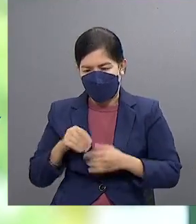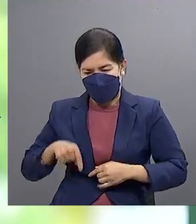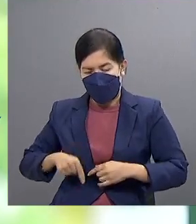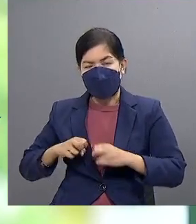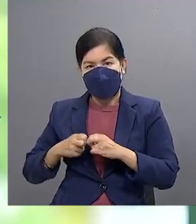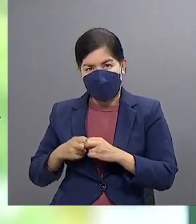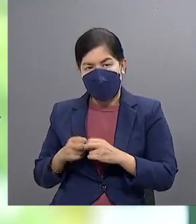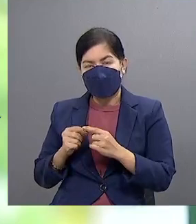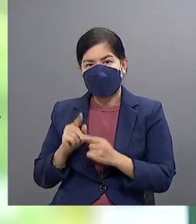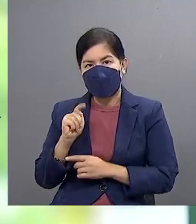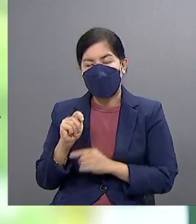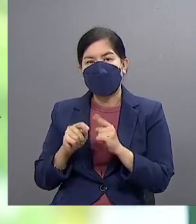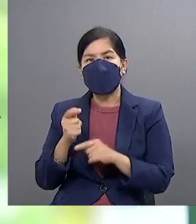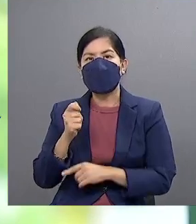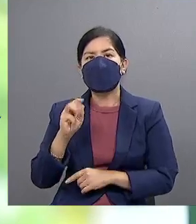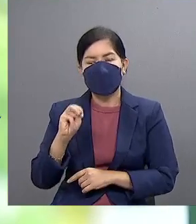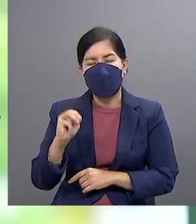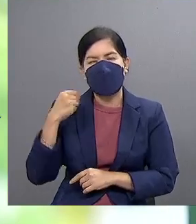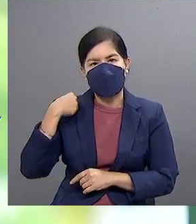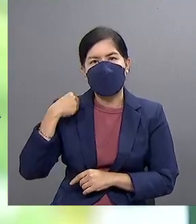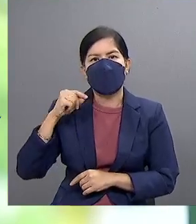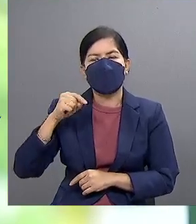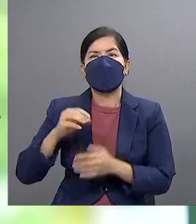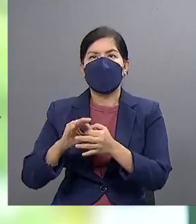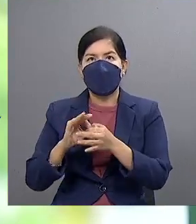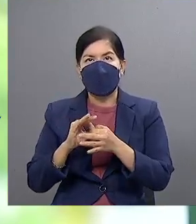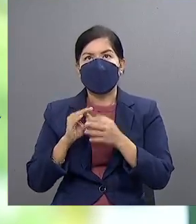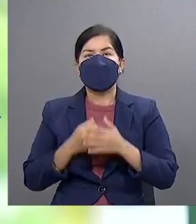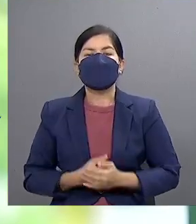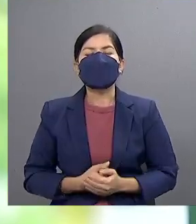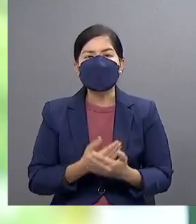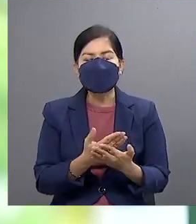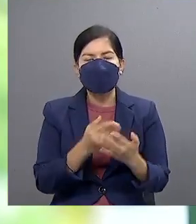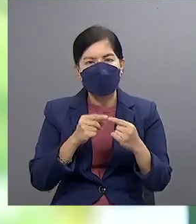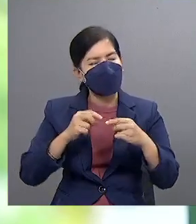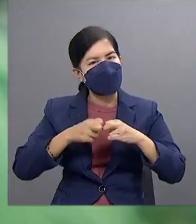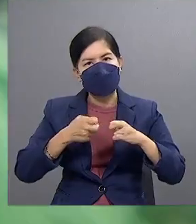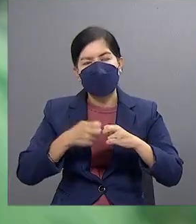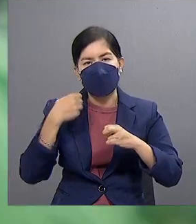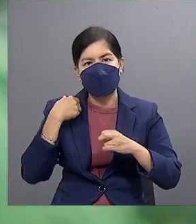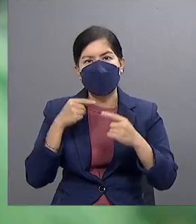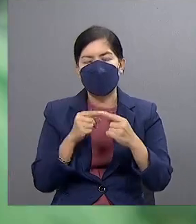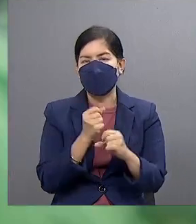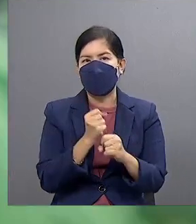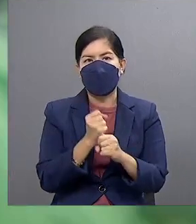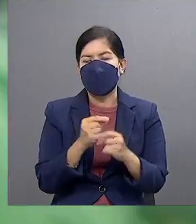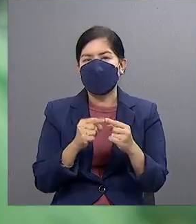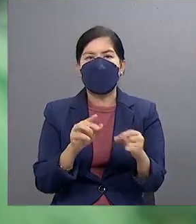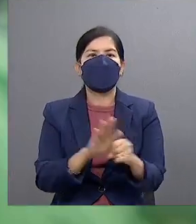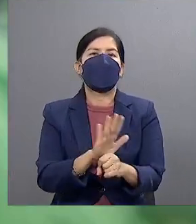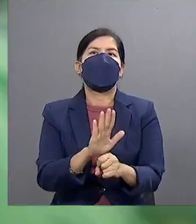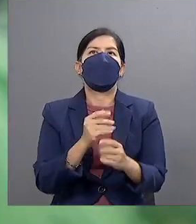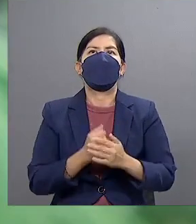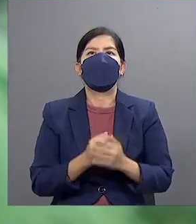ที่เรียกว่า adrenal insufficiency หรือว่าต่อมหมวกไตนะครับทำงานน้อยหรือทำงานไม่เพียงพอ ก็คือประเภทของยาด้วย